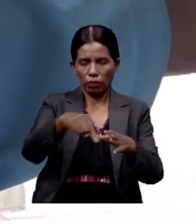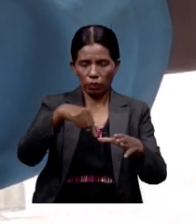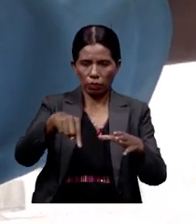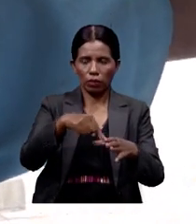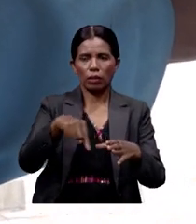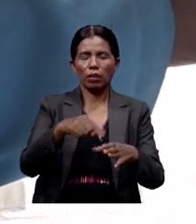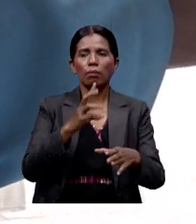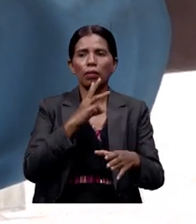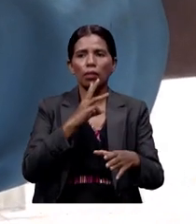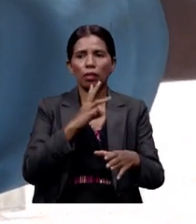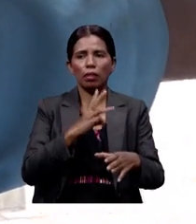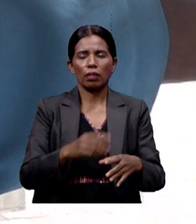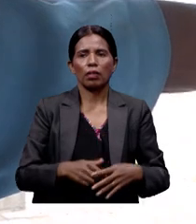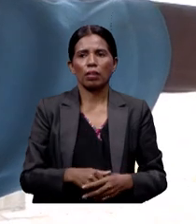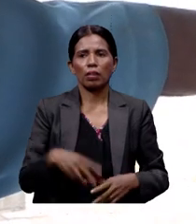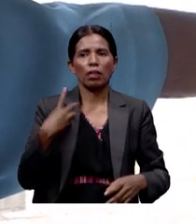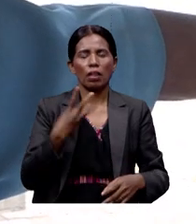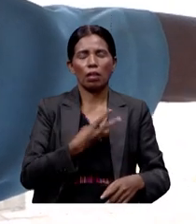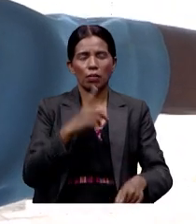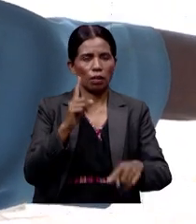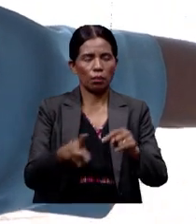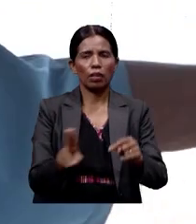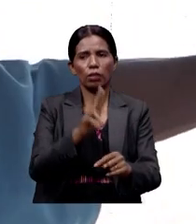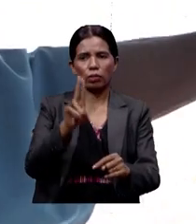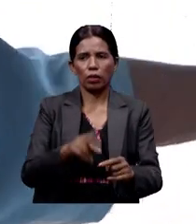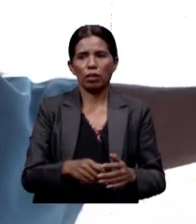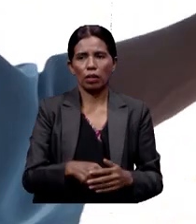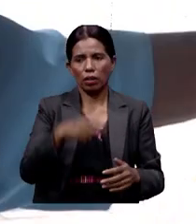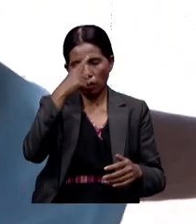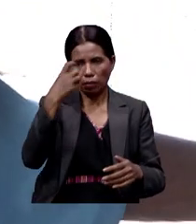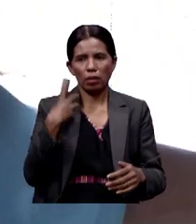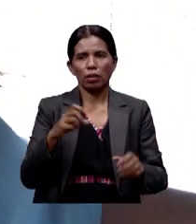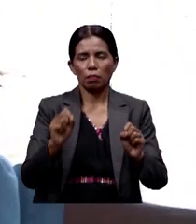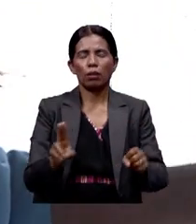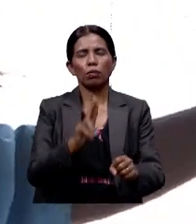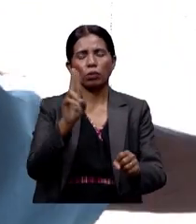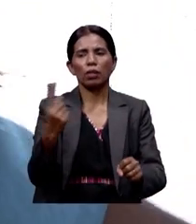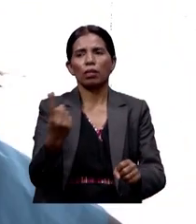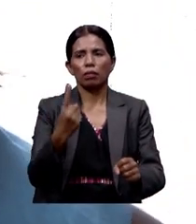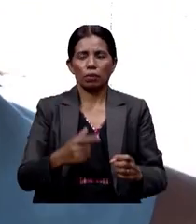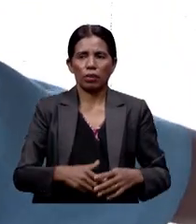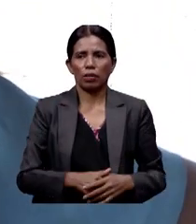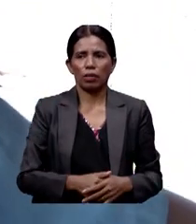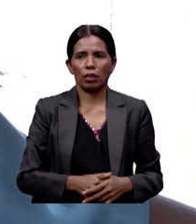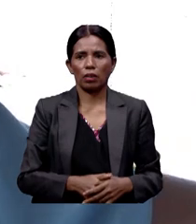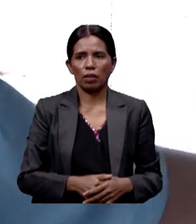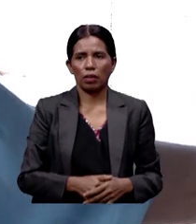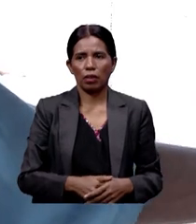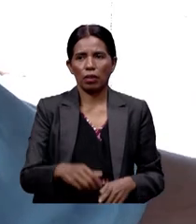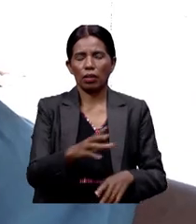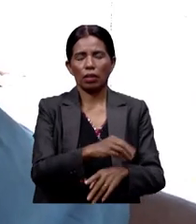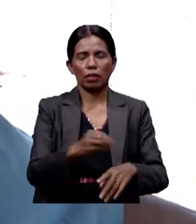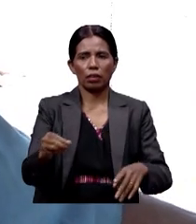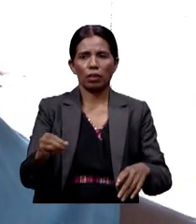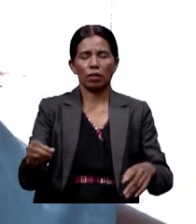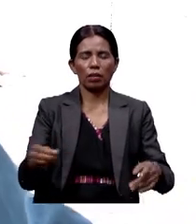ne ne tasibu ne ba ami la bele uja tamba ita bele uja be be mai be por si le tina bono ke la to